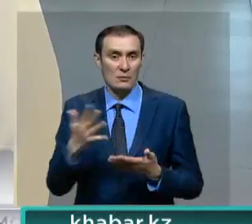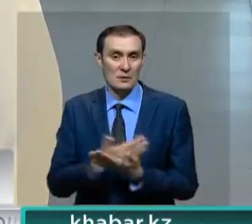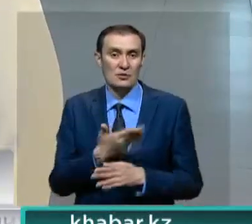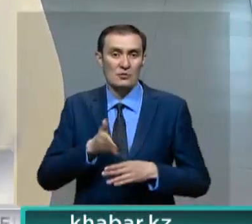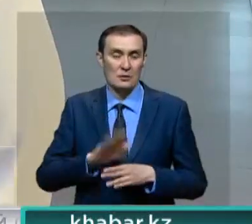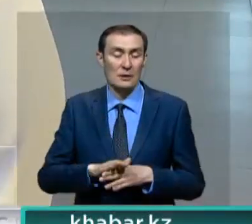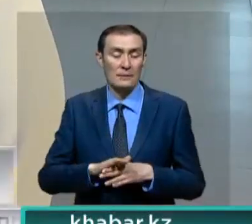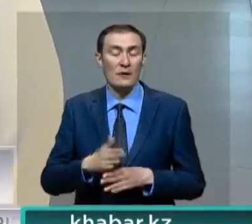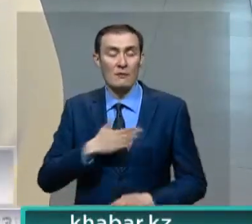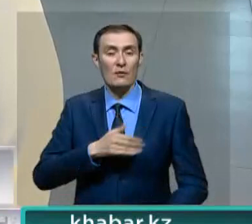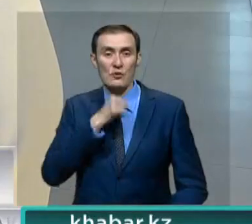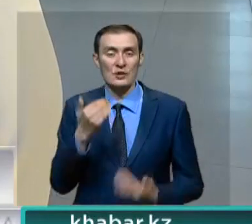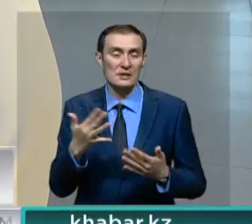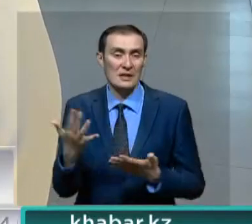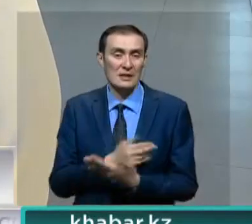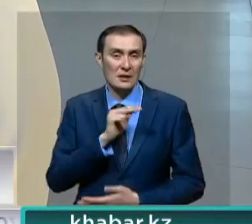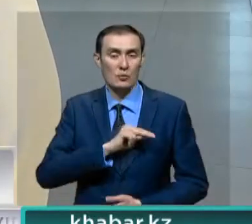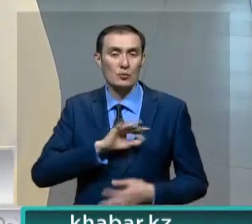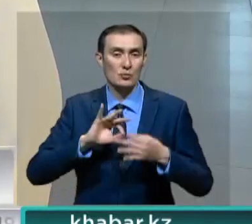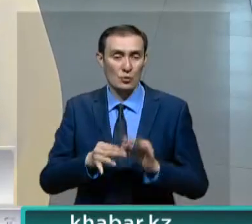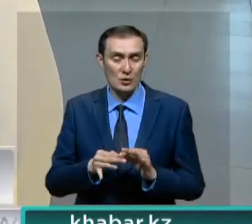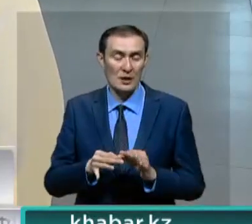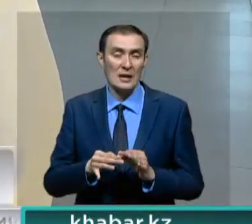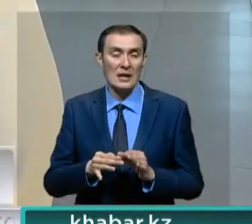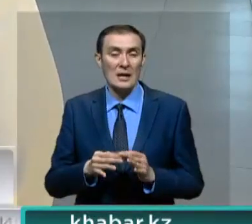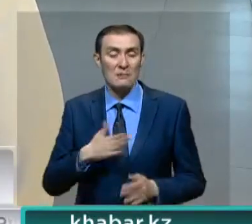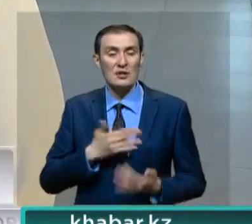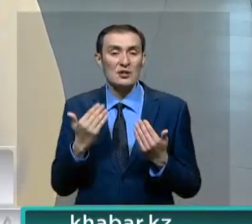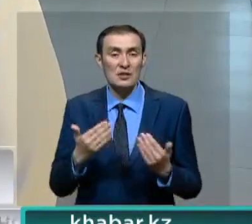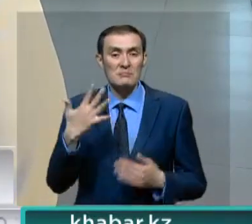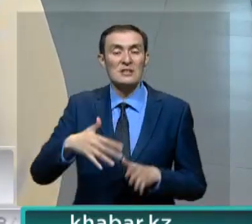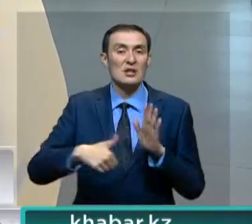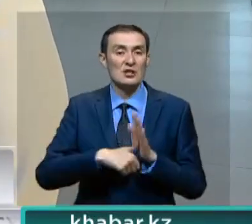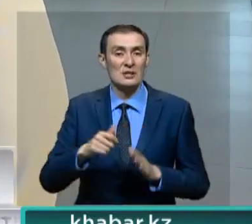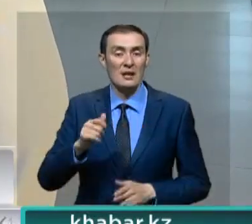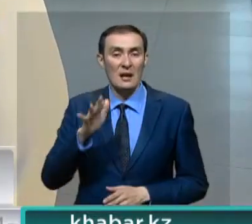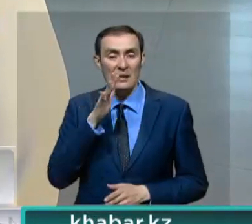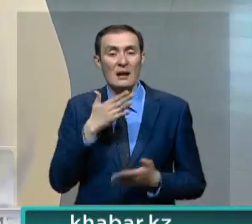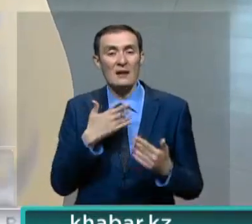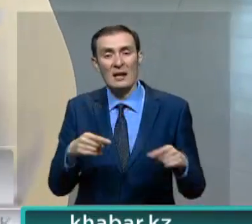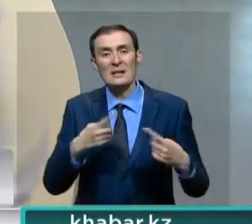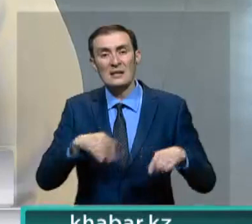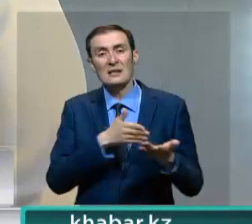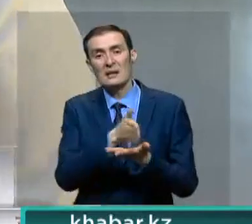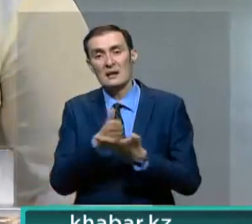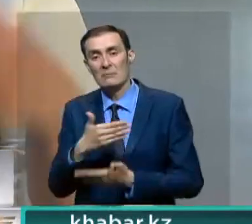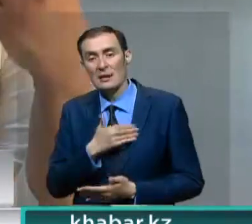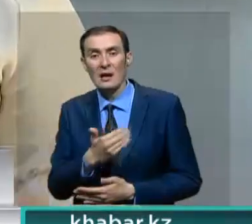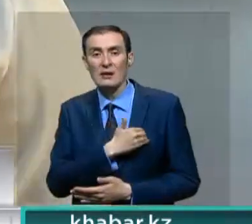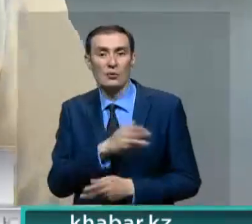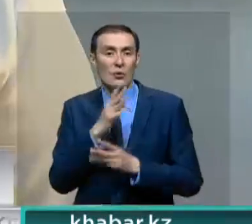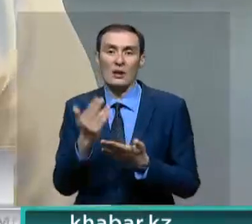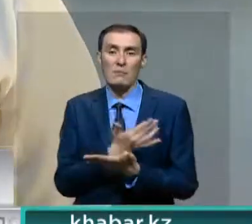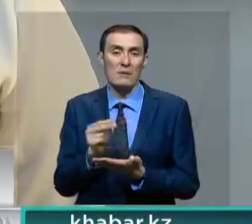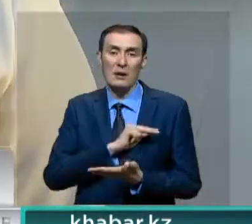В моем возрасте найти работу очень сложно. Мне сейчас 56 лет. Я ходила в разные организации, но работу не